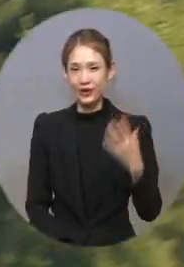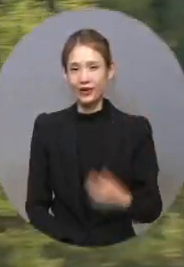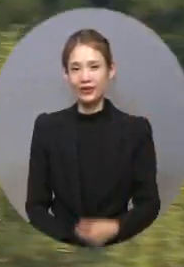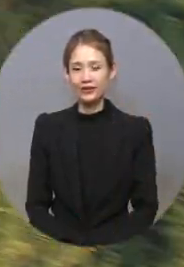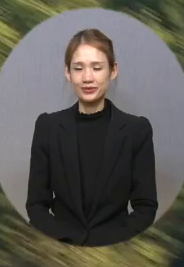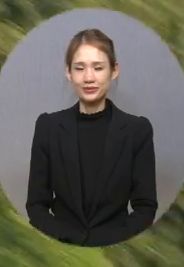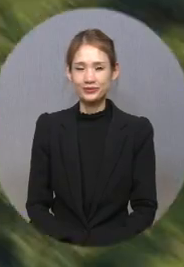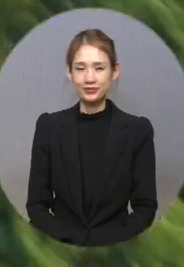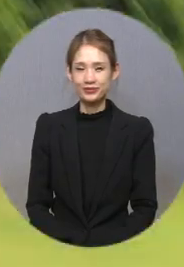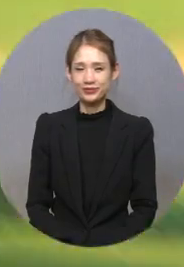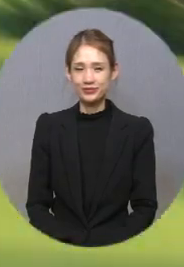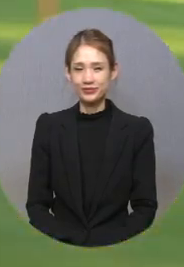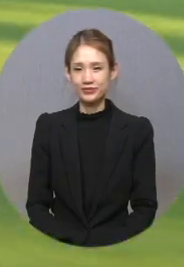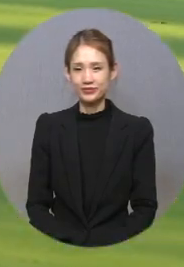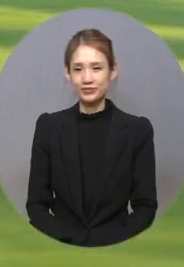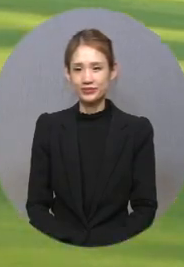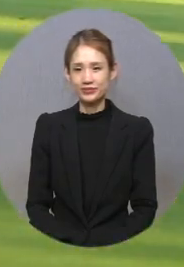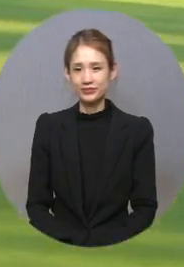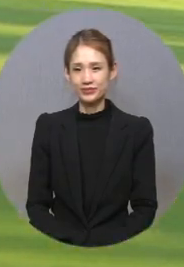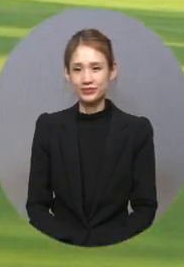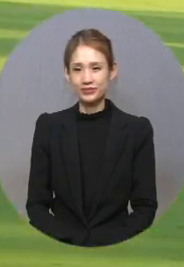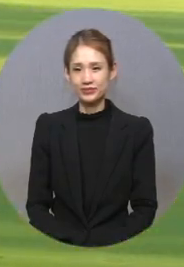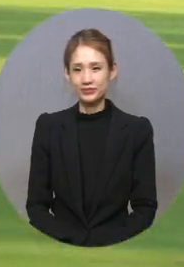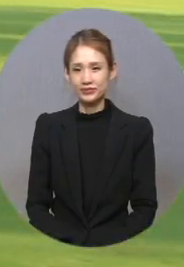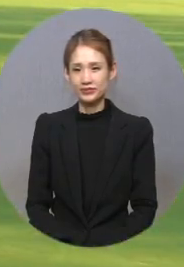오샤! 아, 올라가!